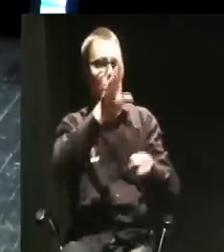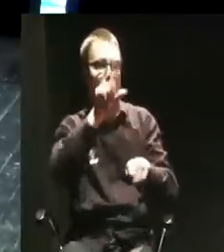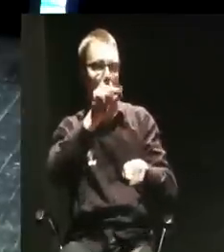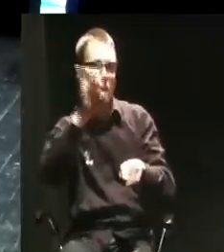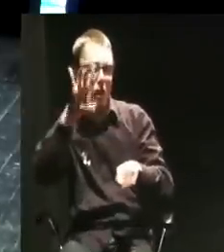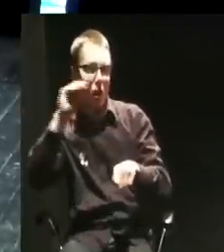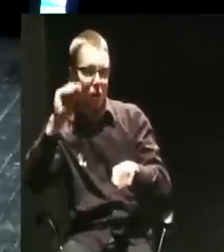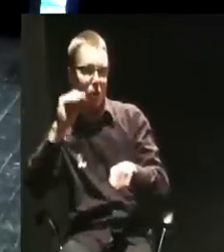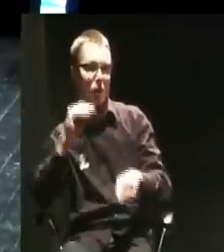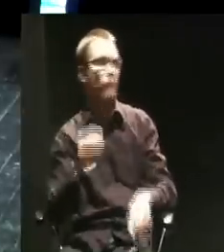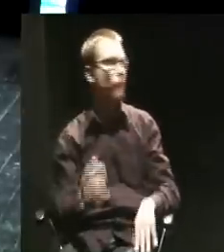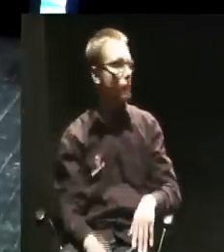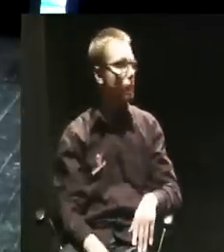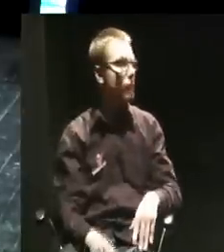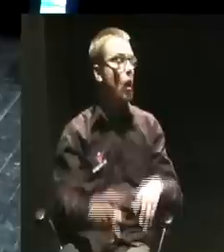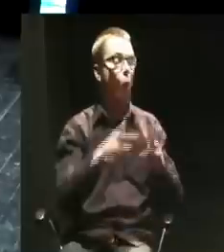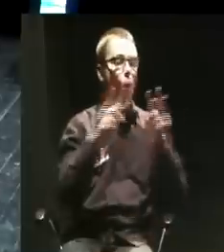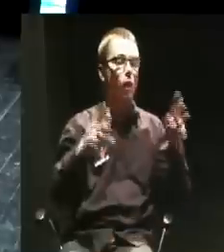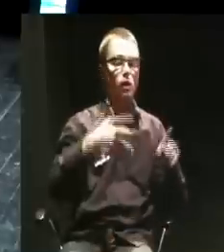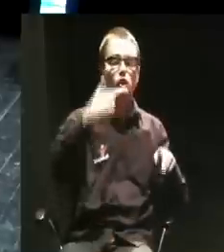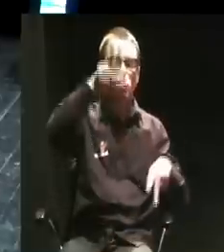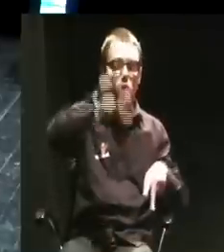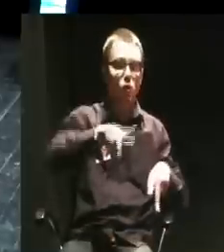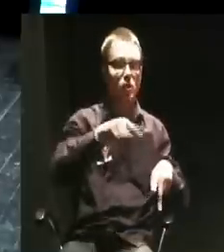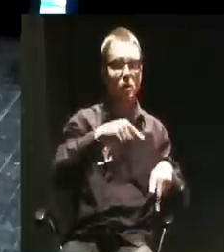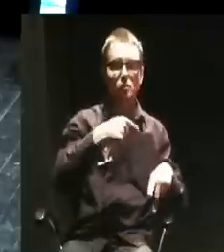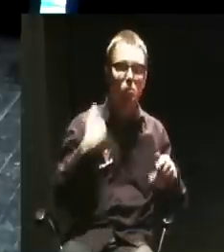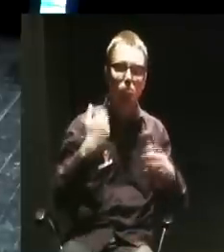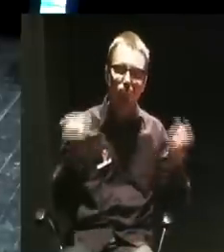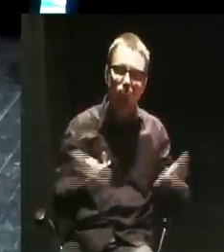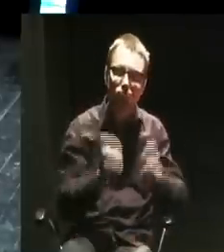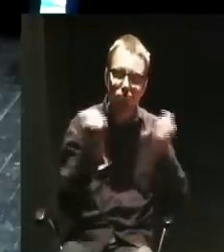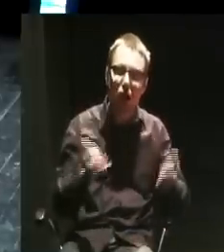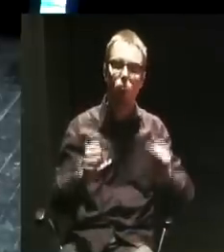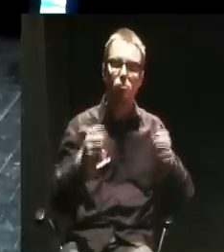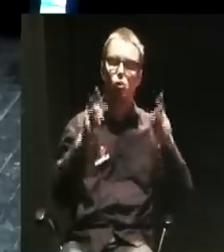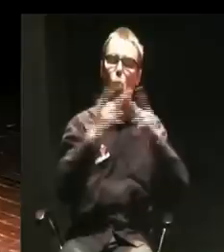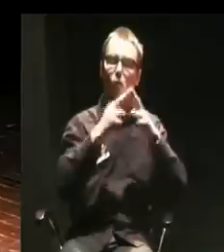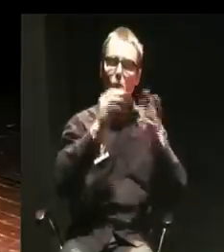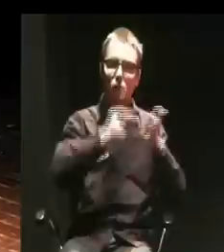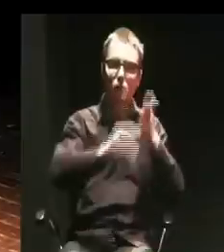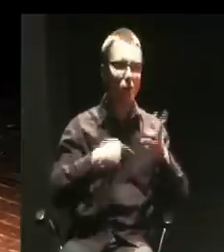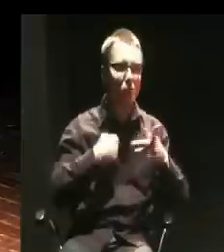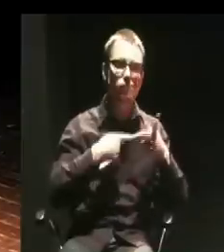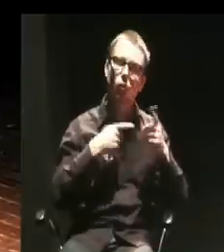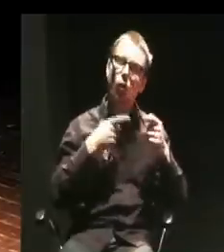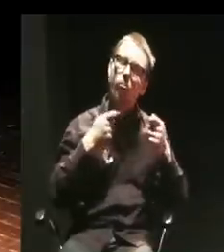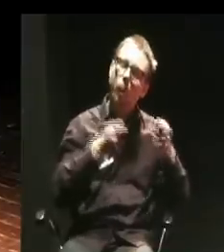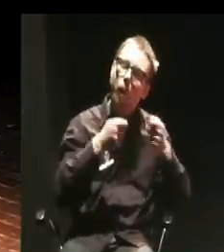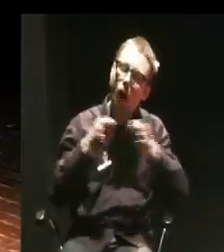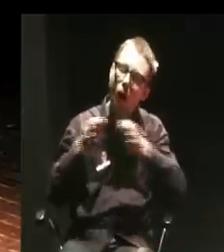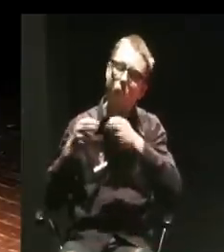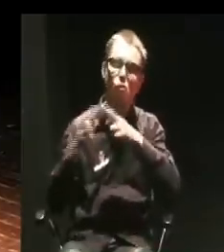której musiałem uświadomić wszystkim stronom, jak ważna jest współpraca, jak ważne jest budowanie